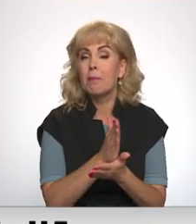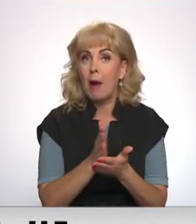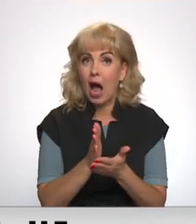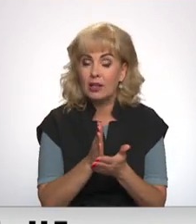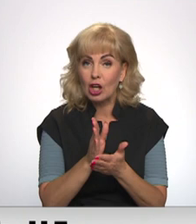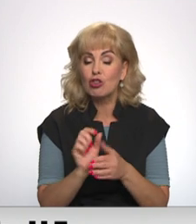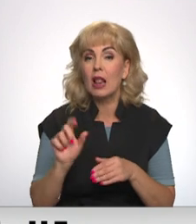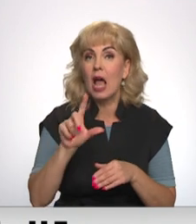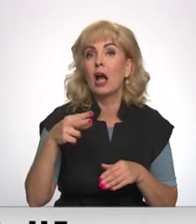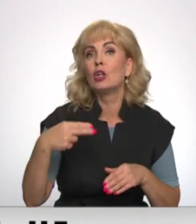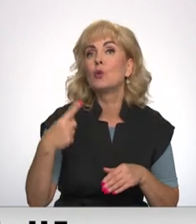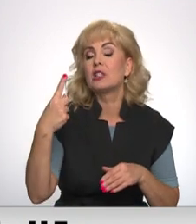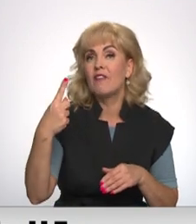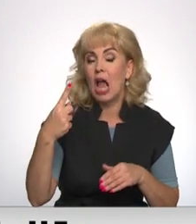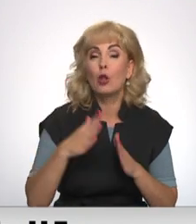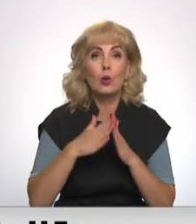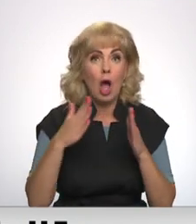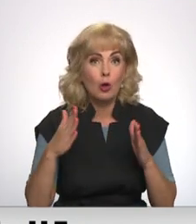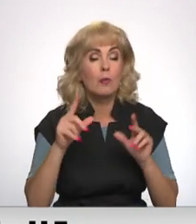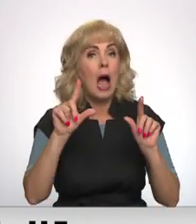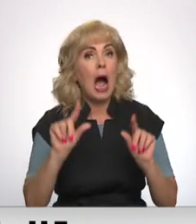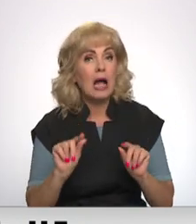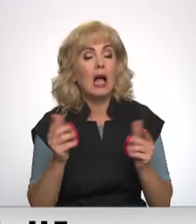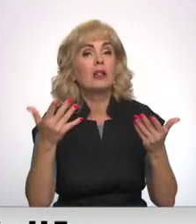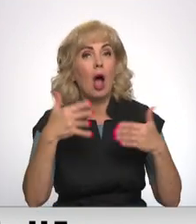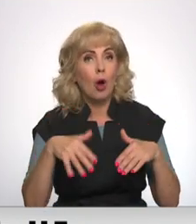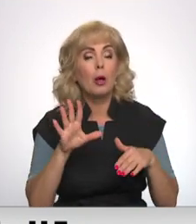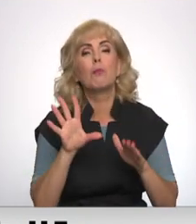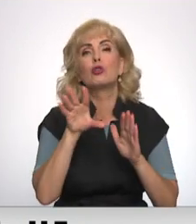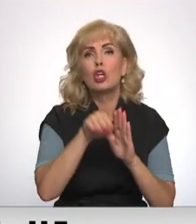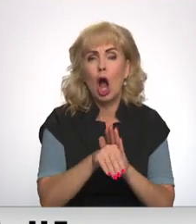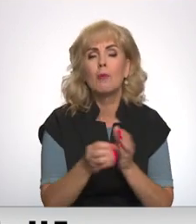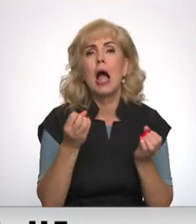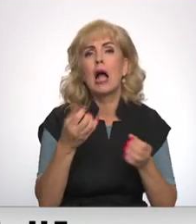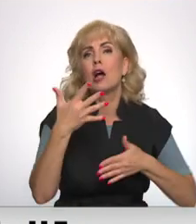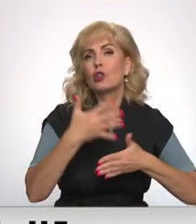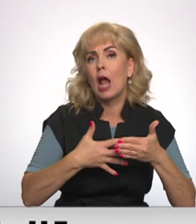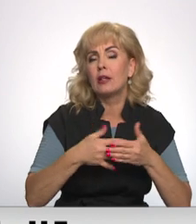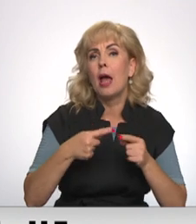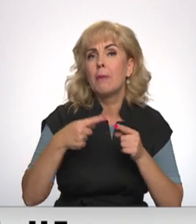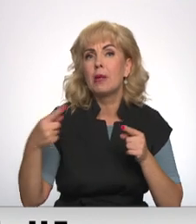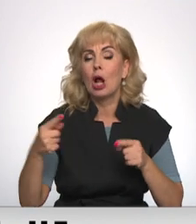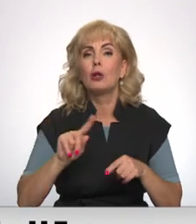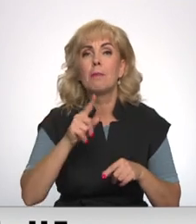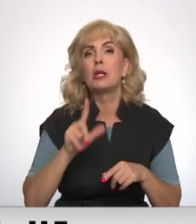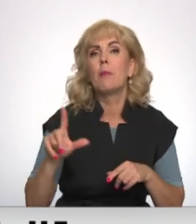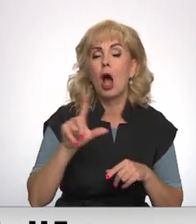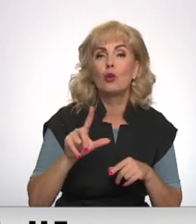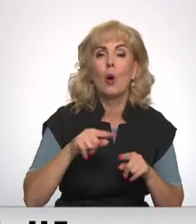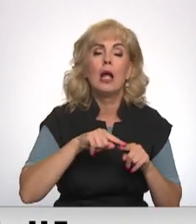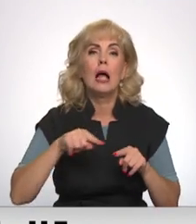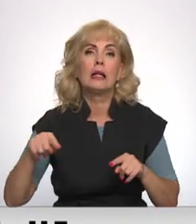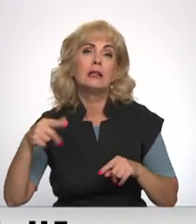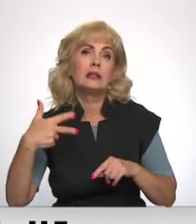par 21 kubikmetru. Atlaide automātiski tiks iekļauta gāzes rēķinos par periodu no 1. Jūlija līdz